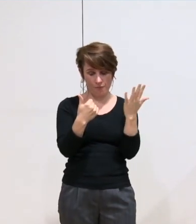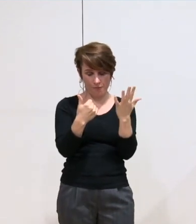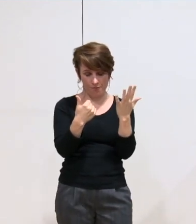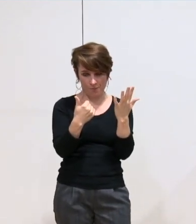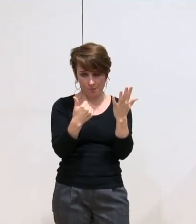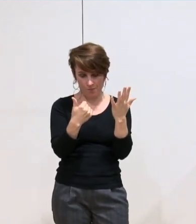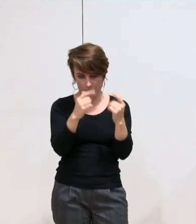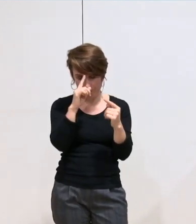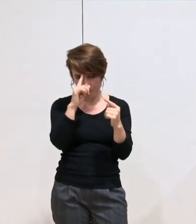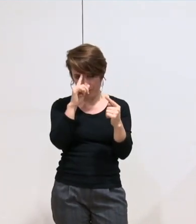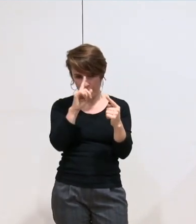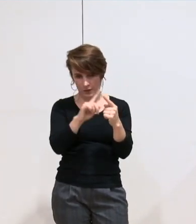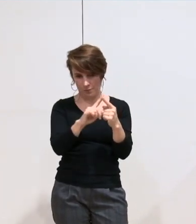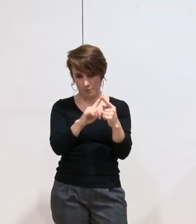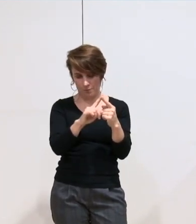porte sur